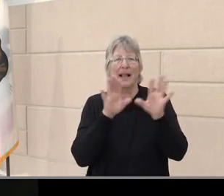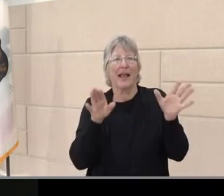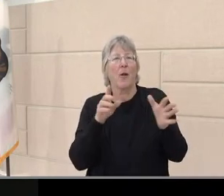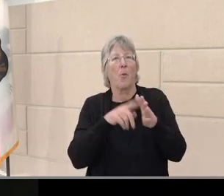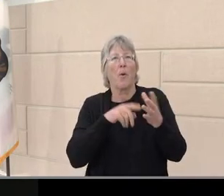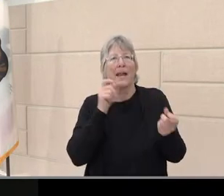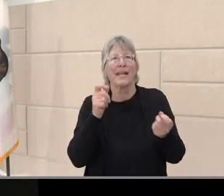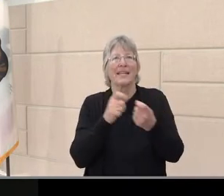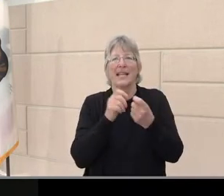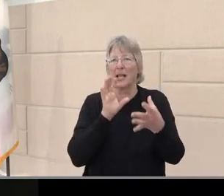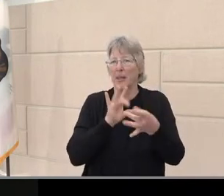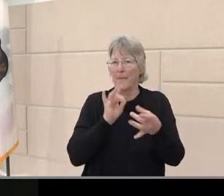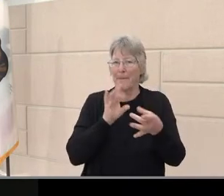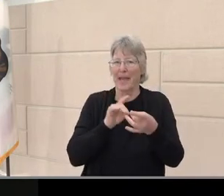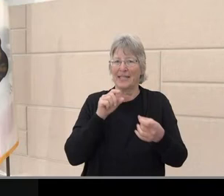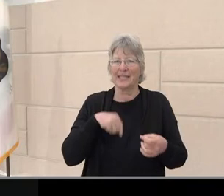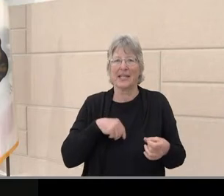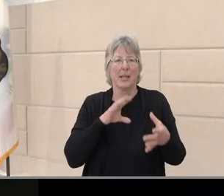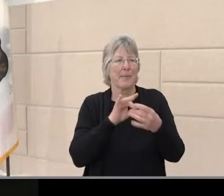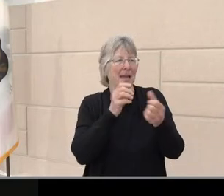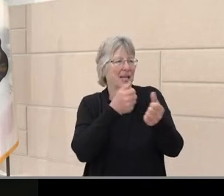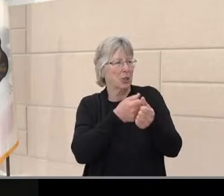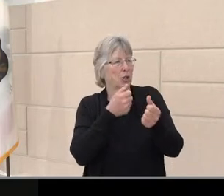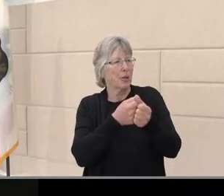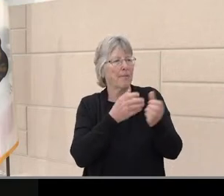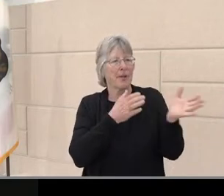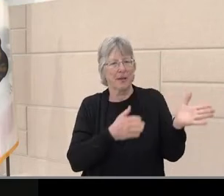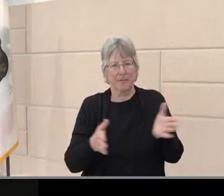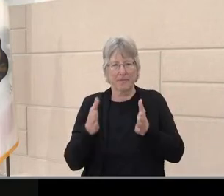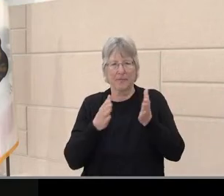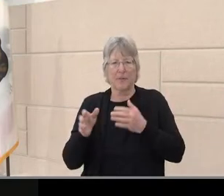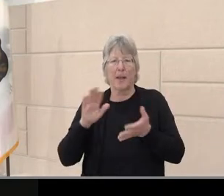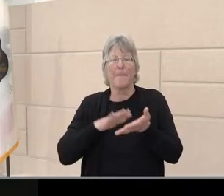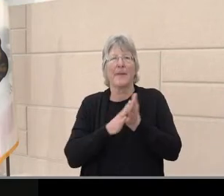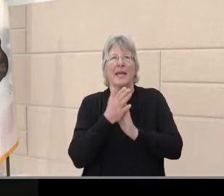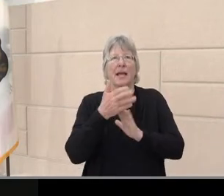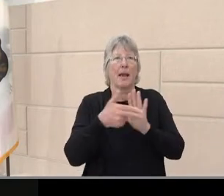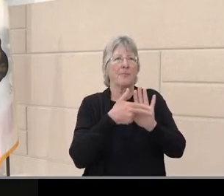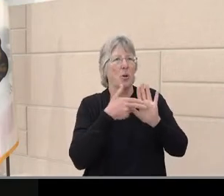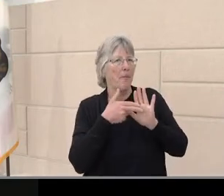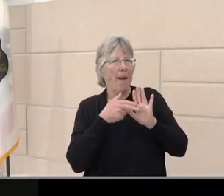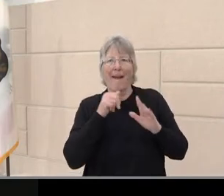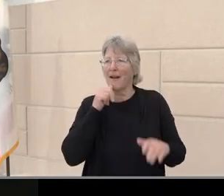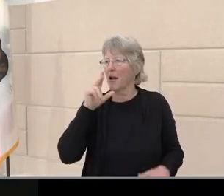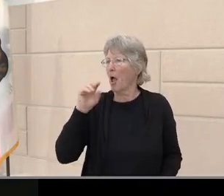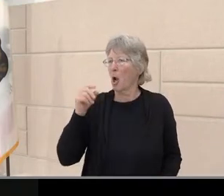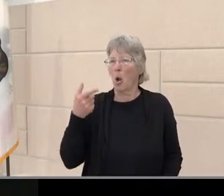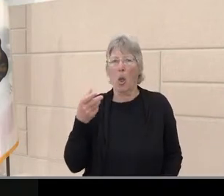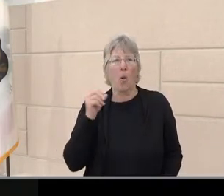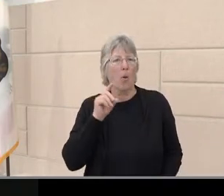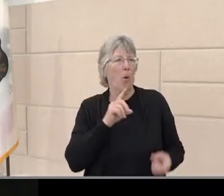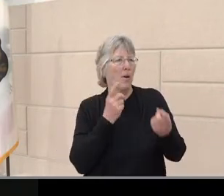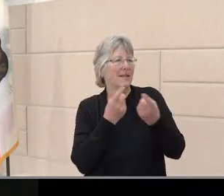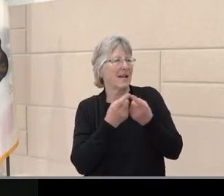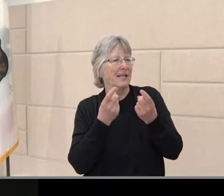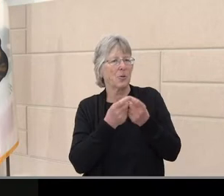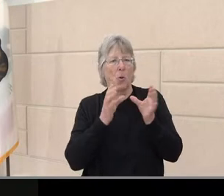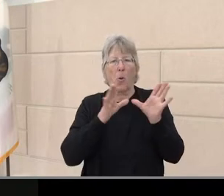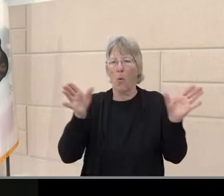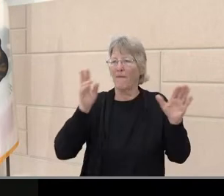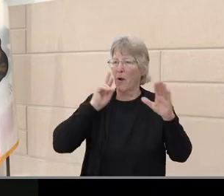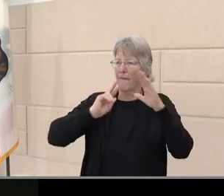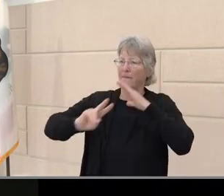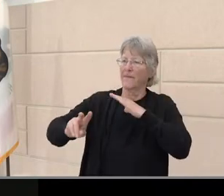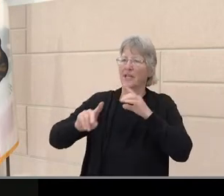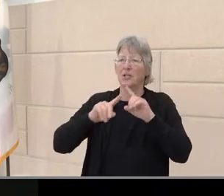សាររបស់ district គឺនិយាយពីយុត្តពិធីគម្រោងការនឹង